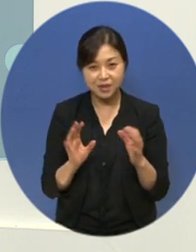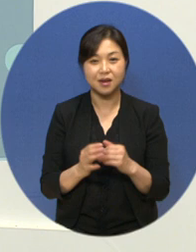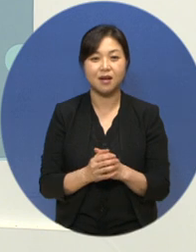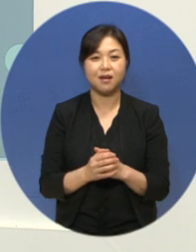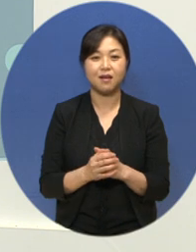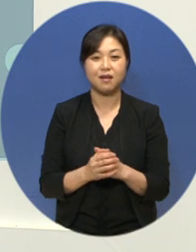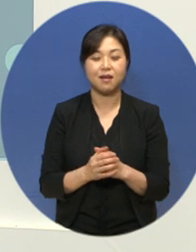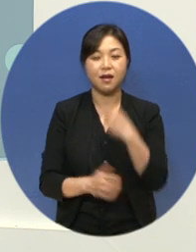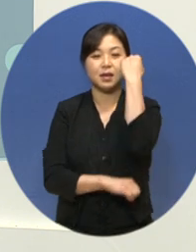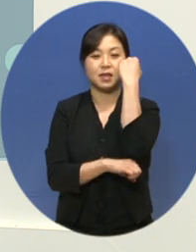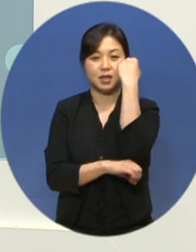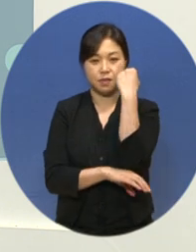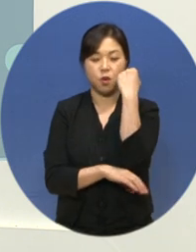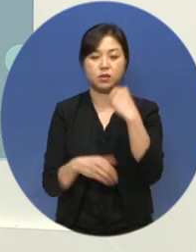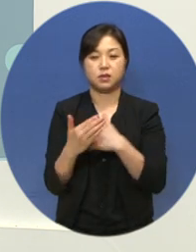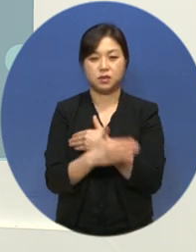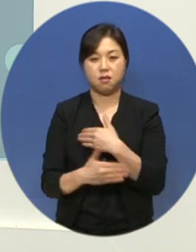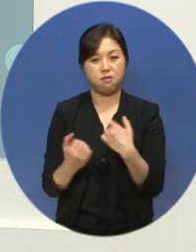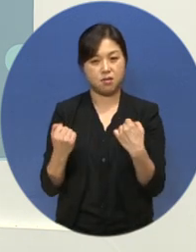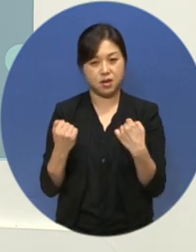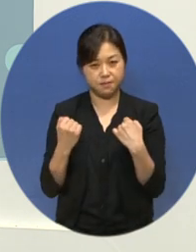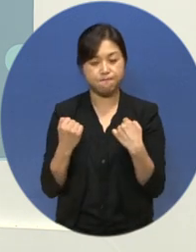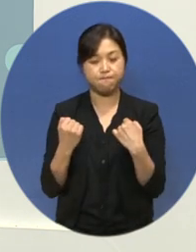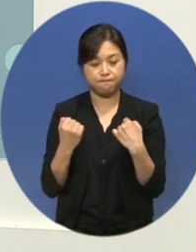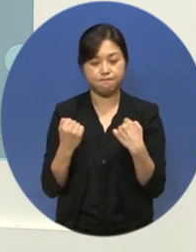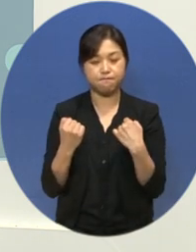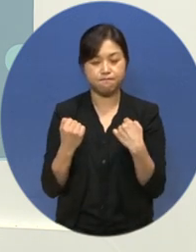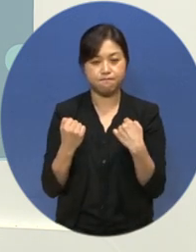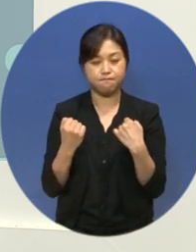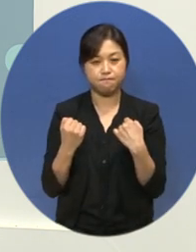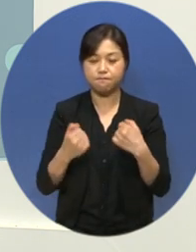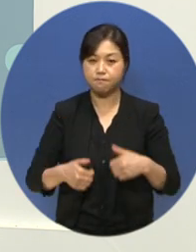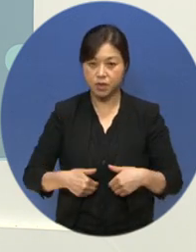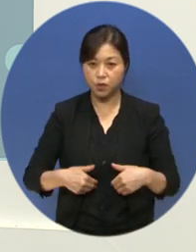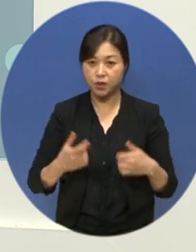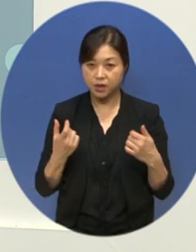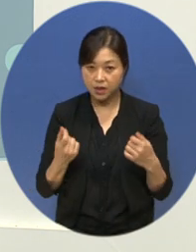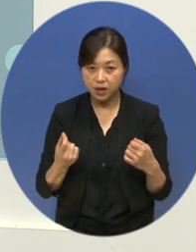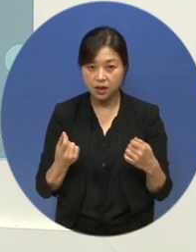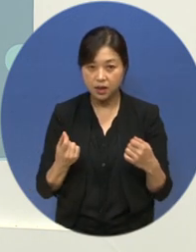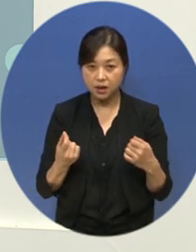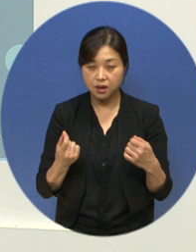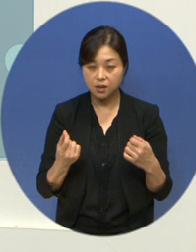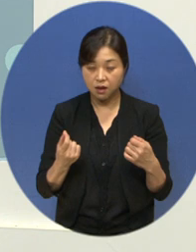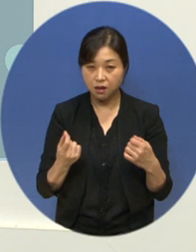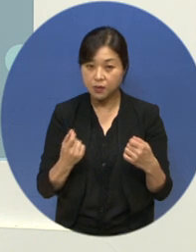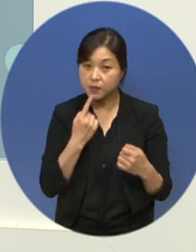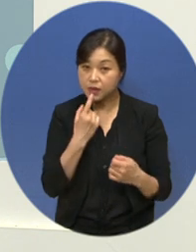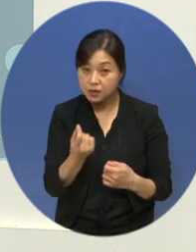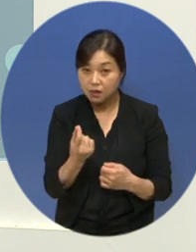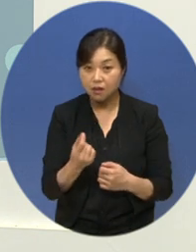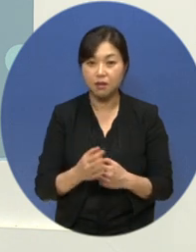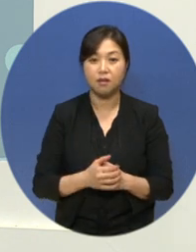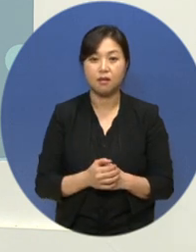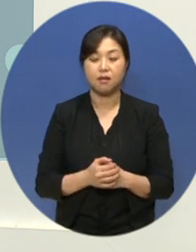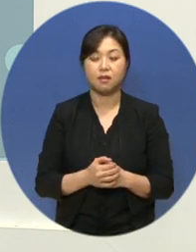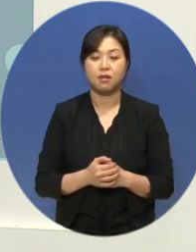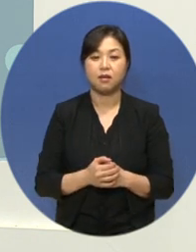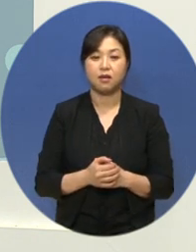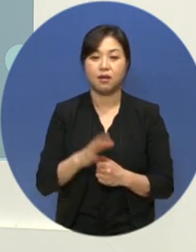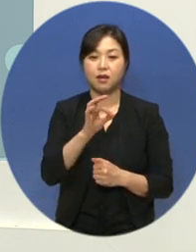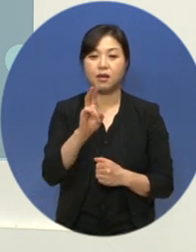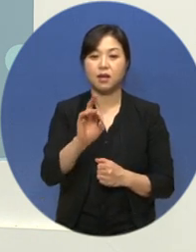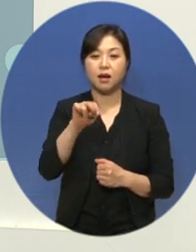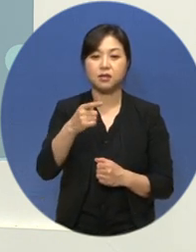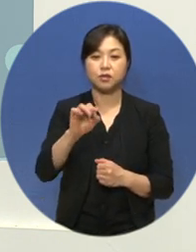굉장히 기본적인 체력이 에 기초가 되어야만 한다는 원칙이 있잖아요 예 그러니까 지금 우리